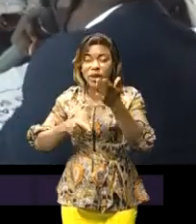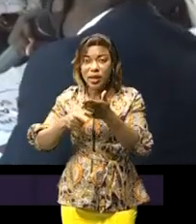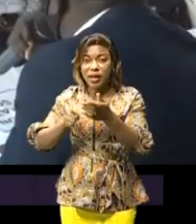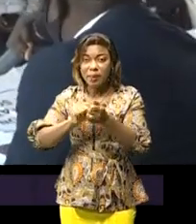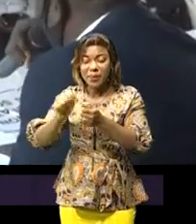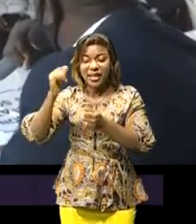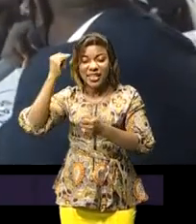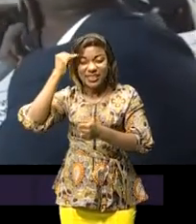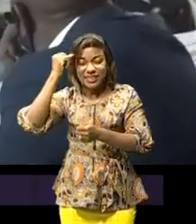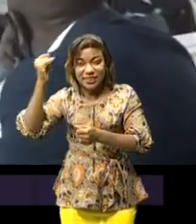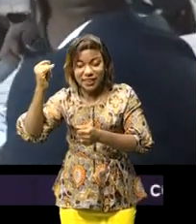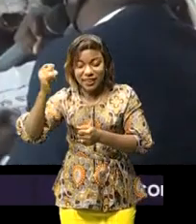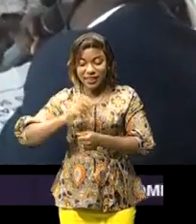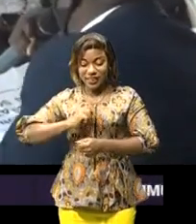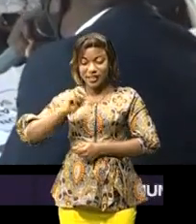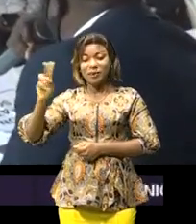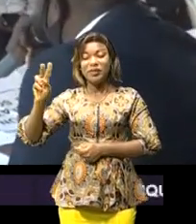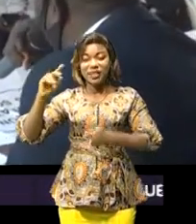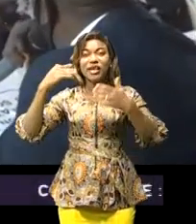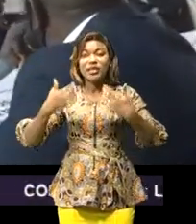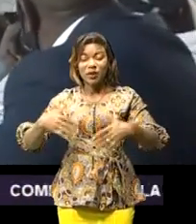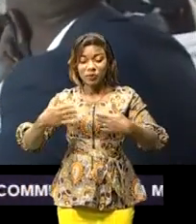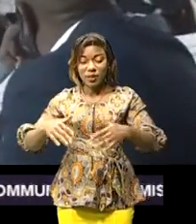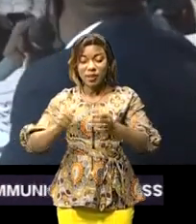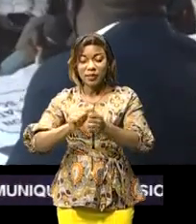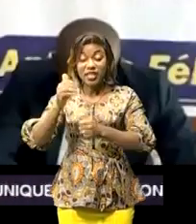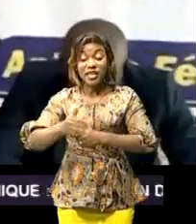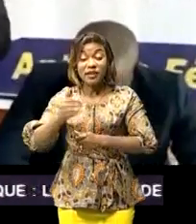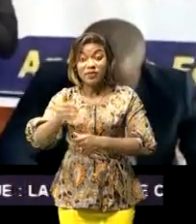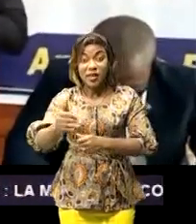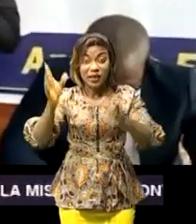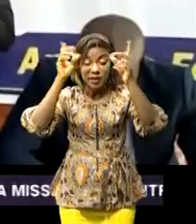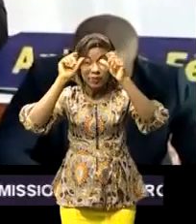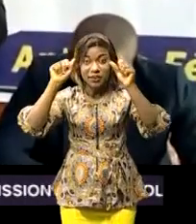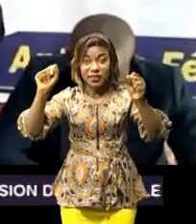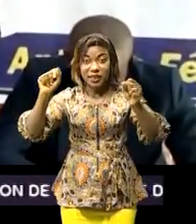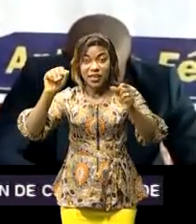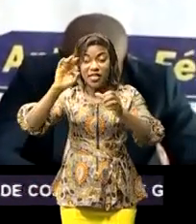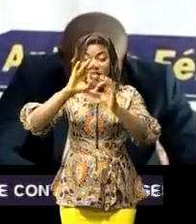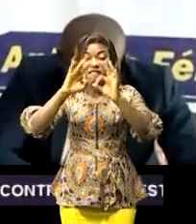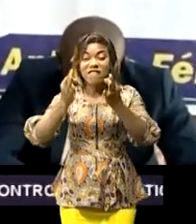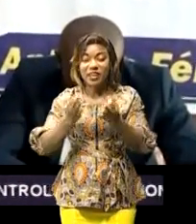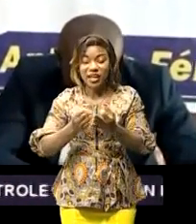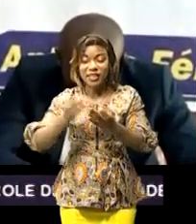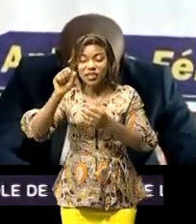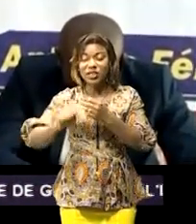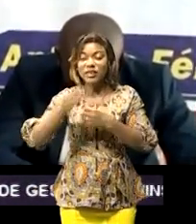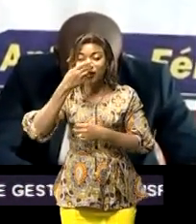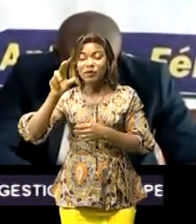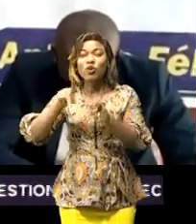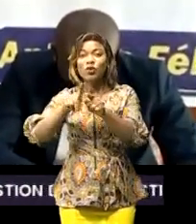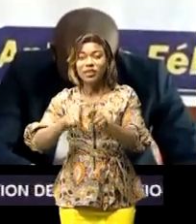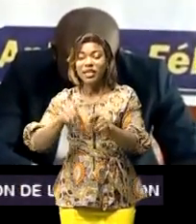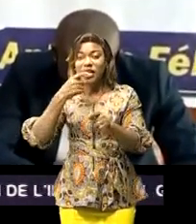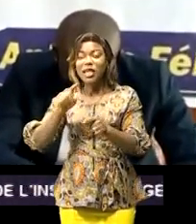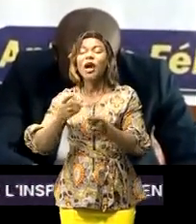partis politiques, l'UDPS. La cérémonie s'est déroulée en présence du président fédéral de l'UDPS, Sud Kivu, qui a pris acte